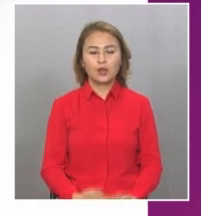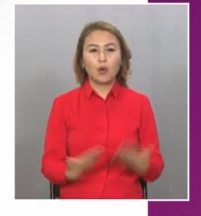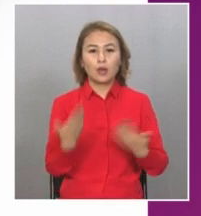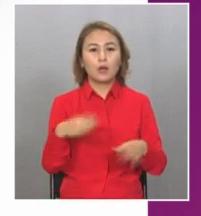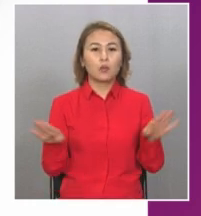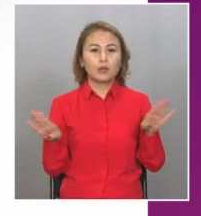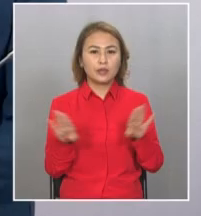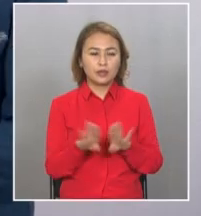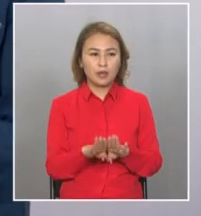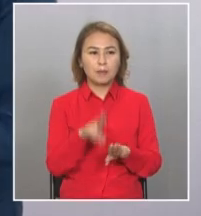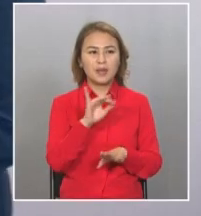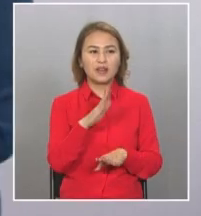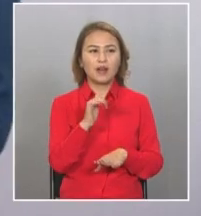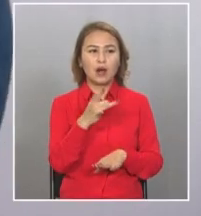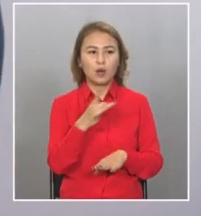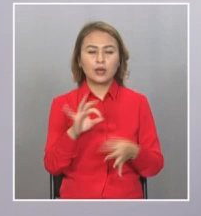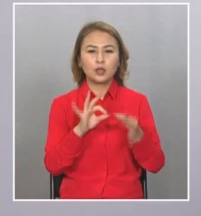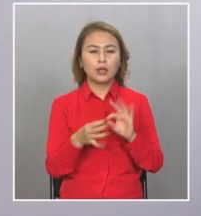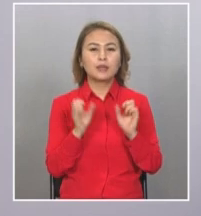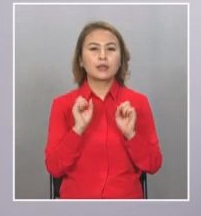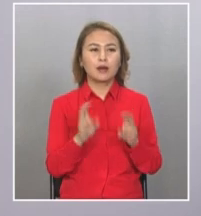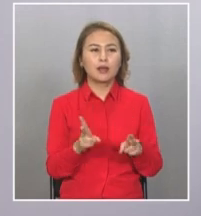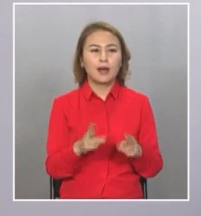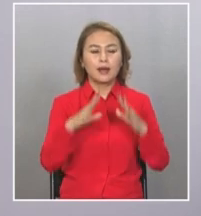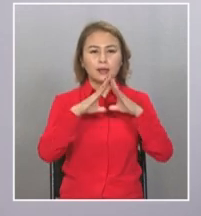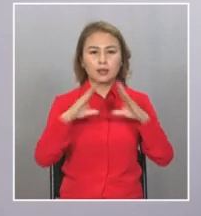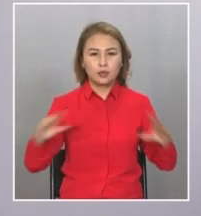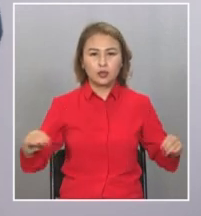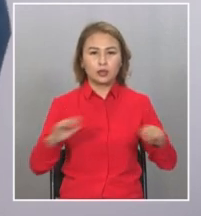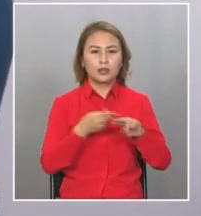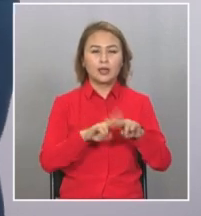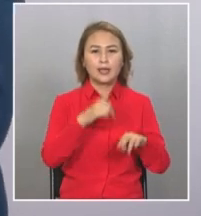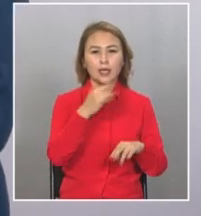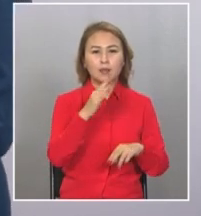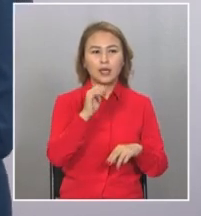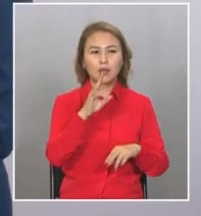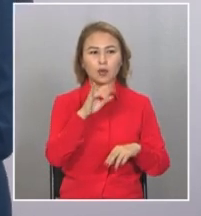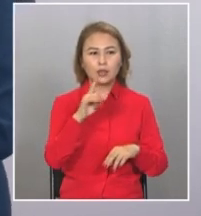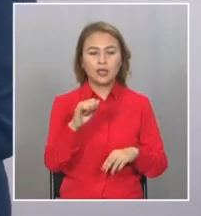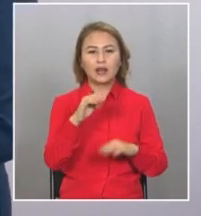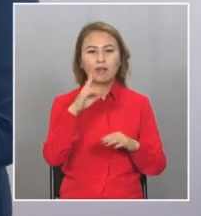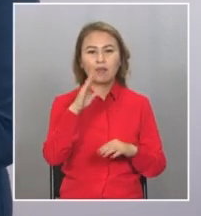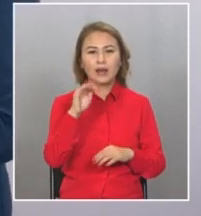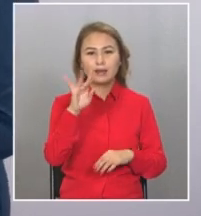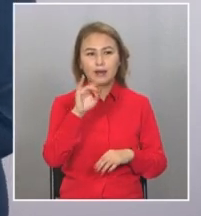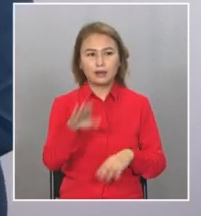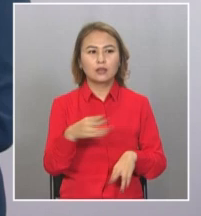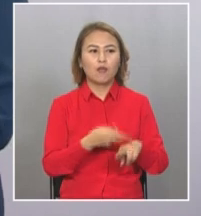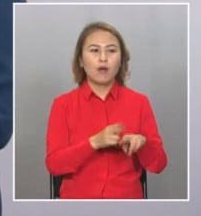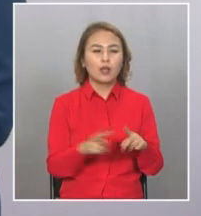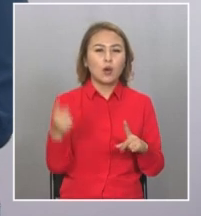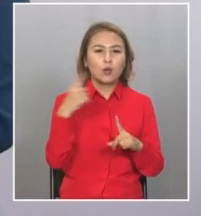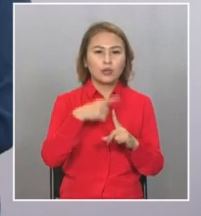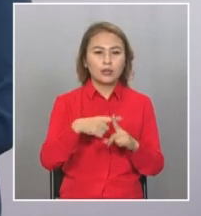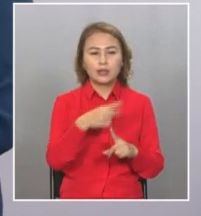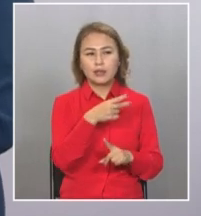Олай болса, Пифагор теоремасы қалай? Тік бұрышты үш бұрыштың гипотенузасының квадраты катеттердің квадраттарының